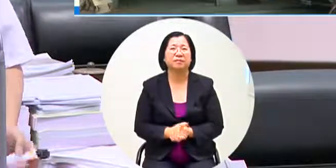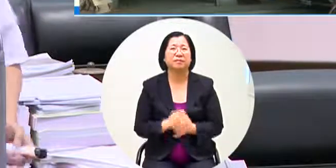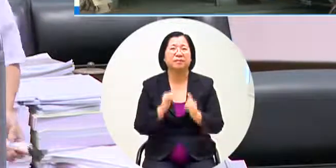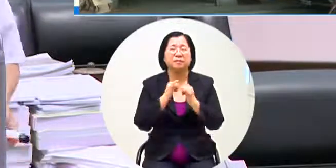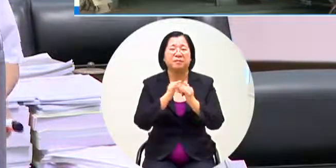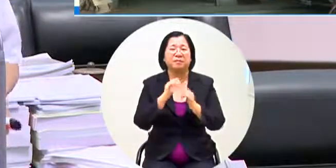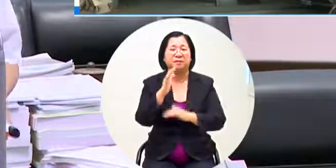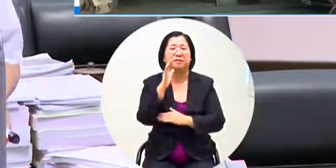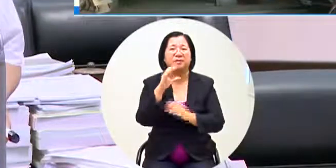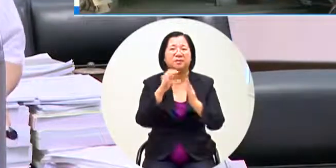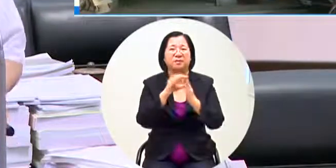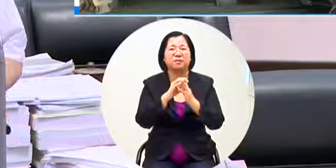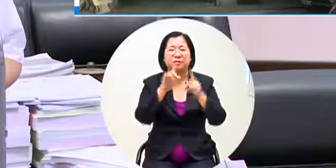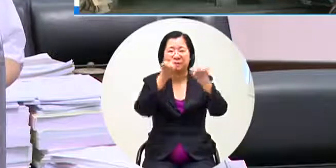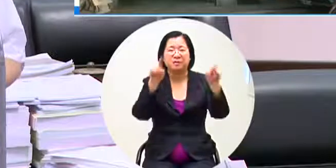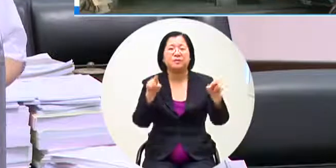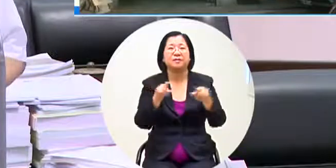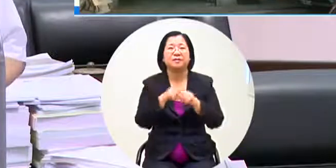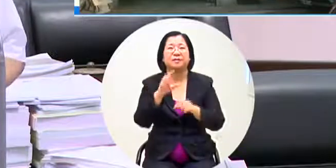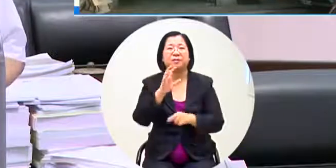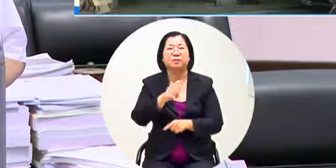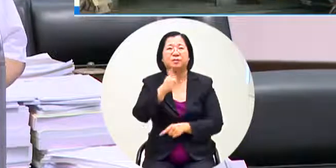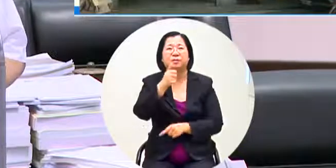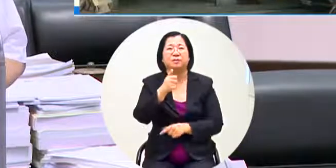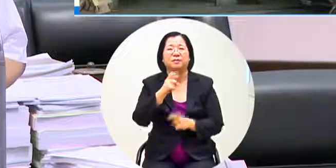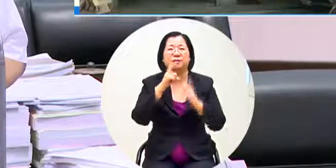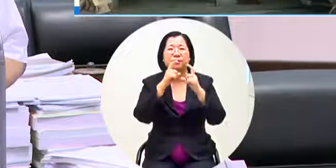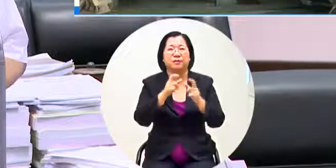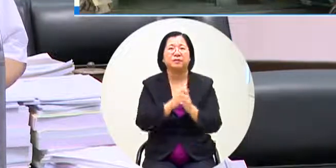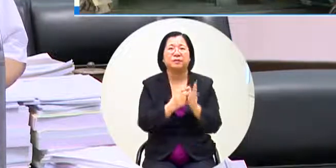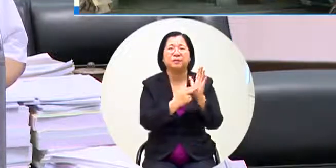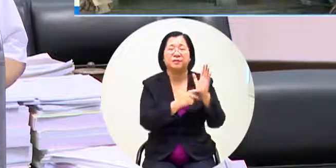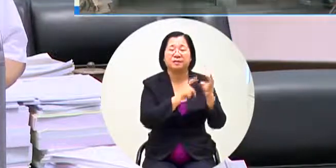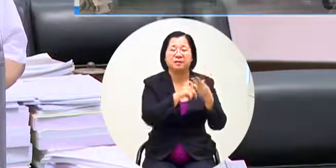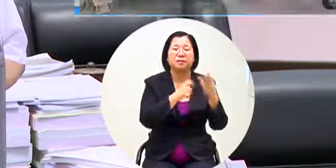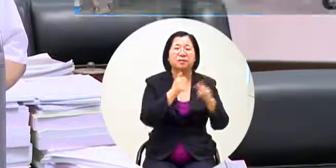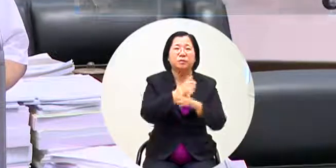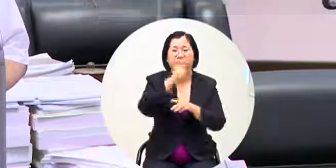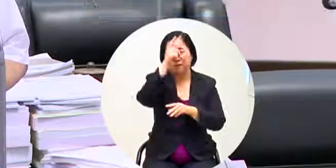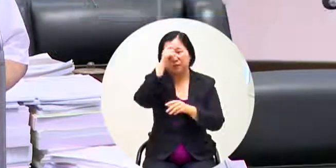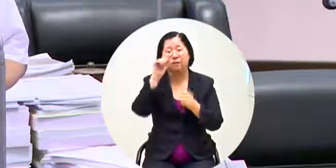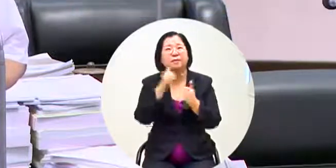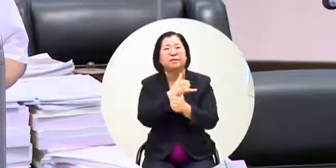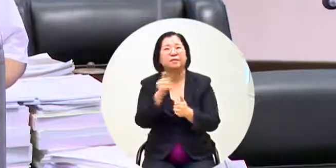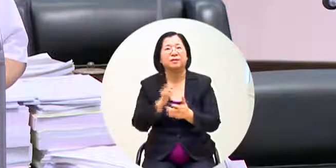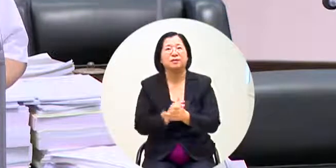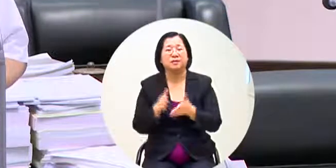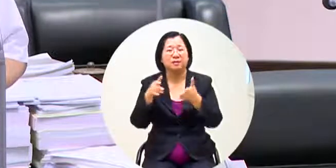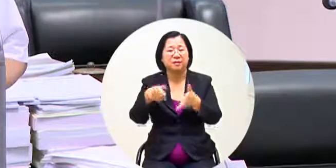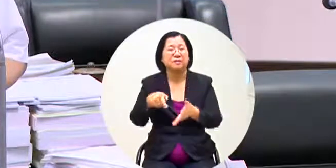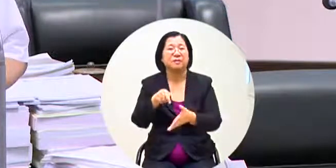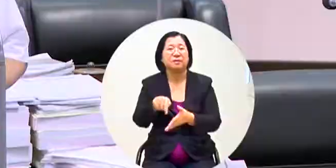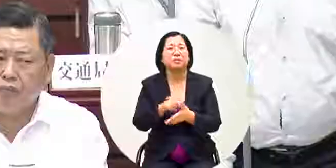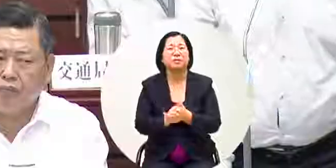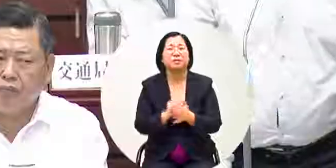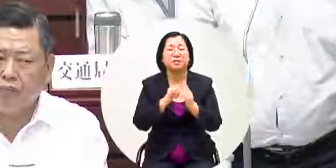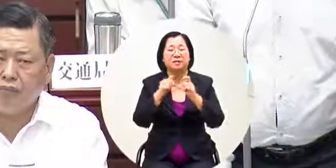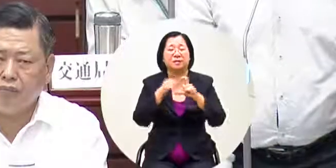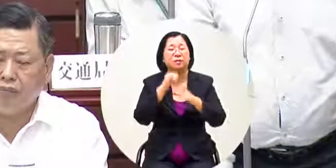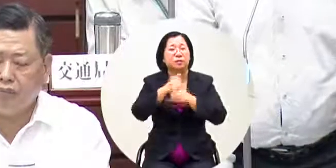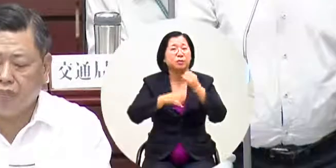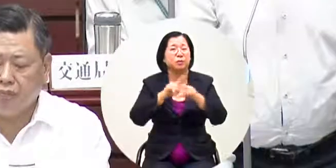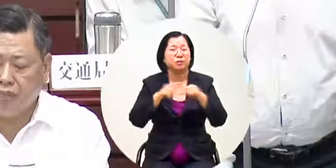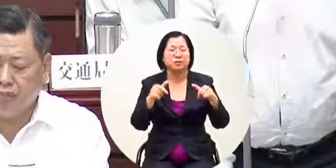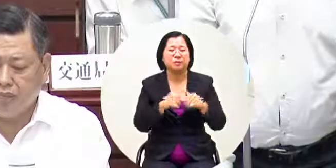答。 啊，多谢主席，多谢议员对于咱这个社区活动中心的这个关心吼，虽然